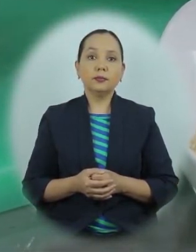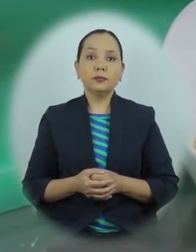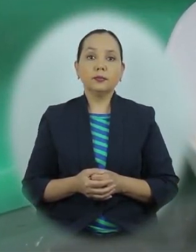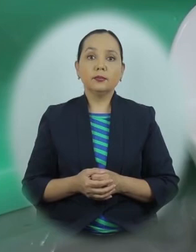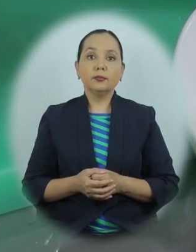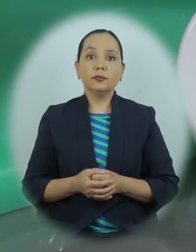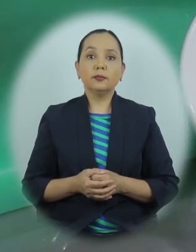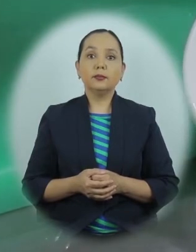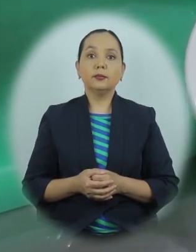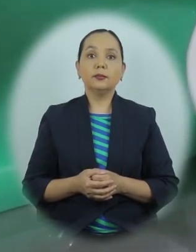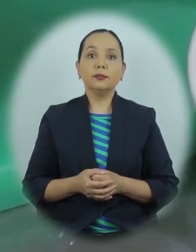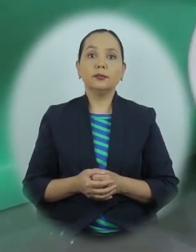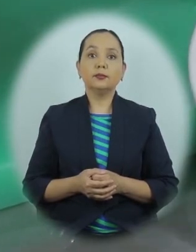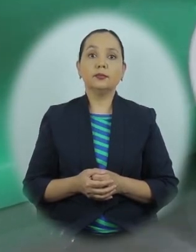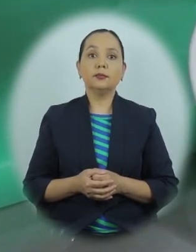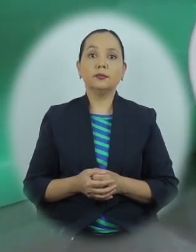чем